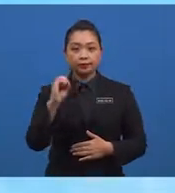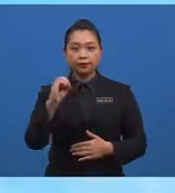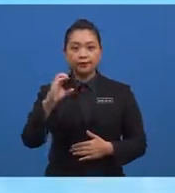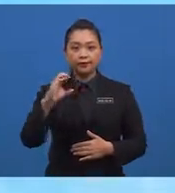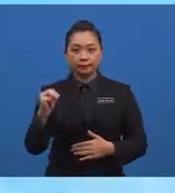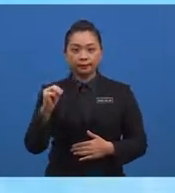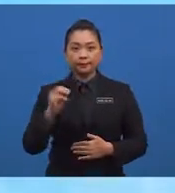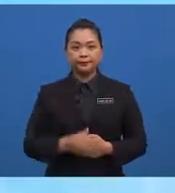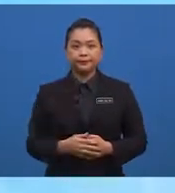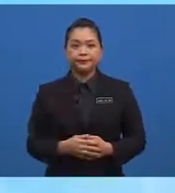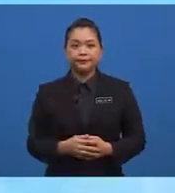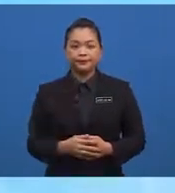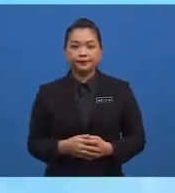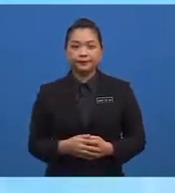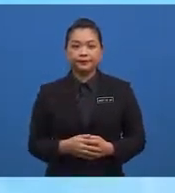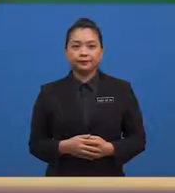110 cm.